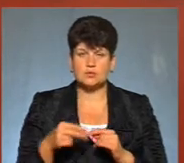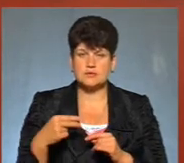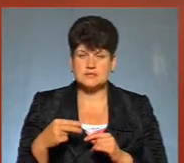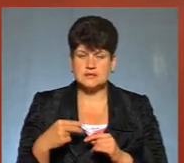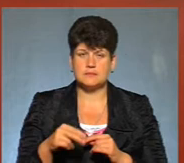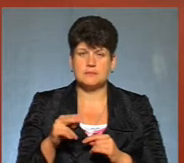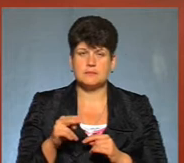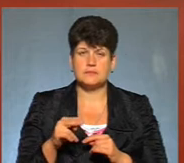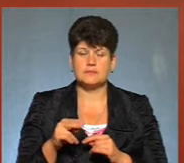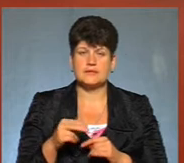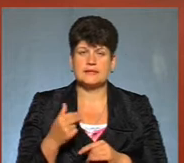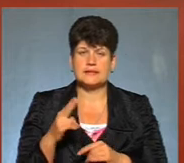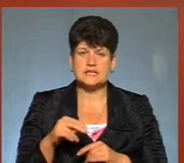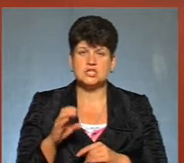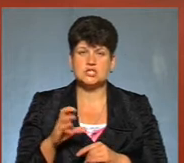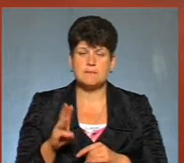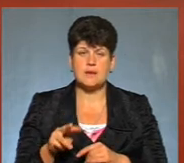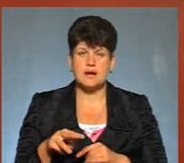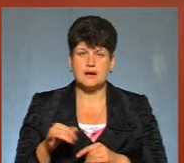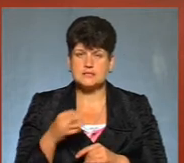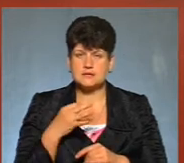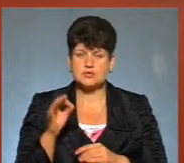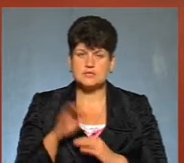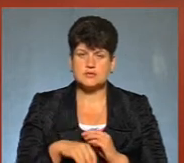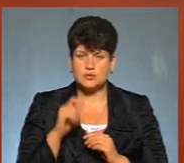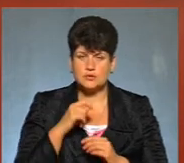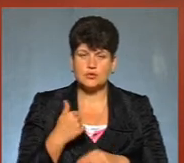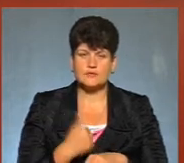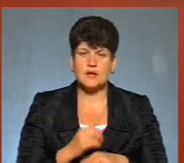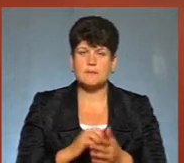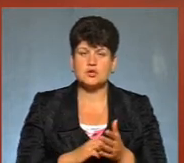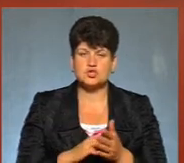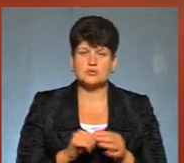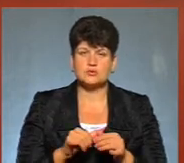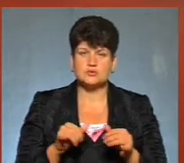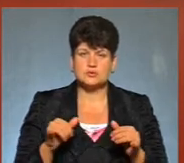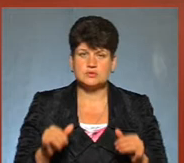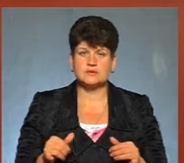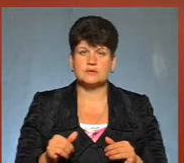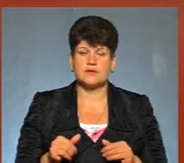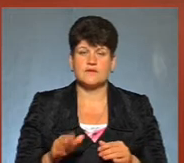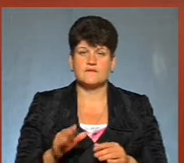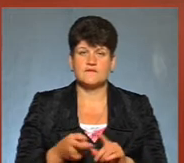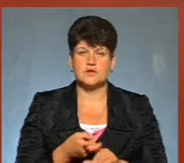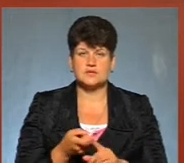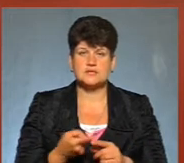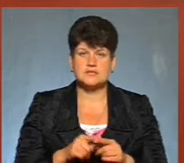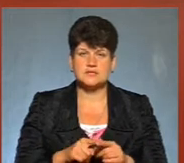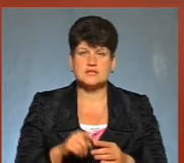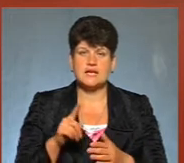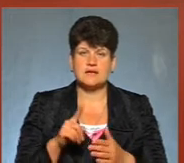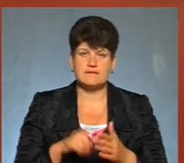прем'єр Денис Шмигаль сказав, що на заході України одна з основних причин поширення вірусу – це весілля і релігійні обряди.